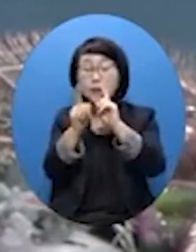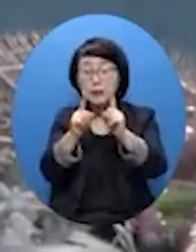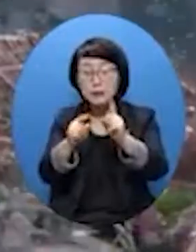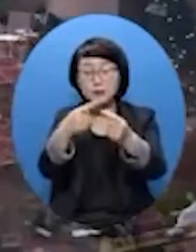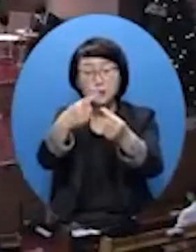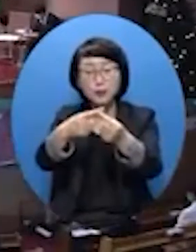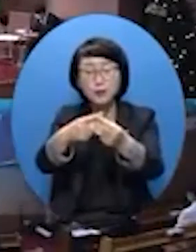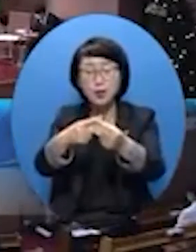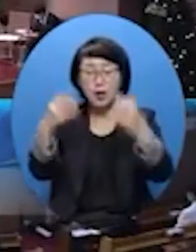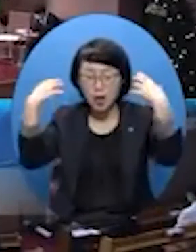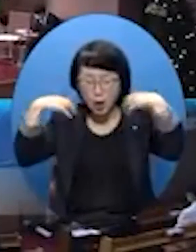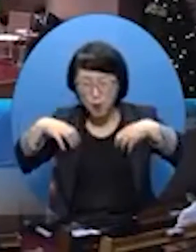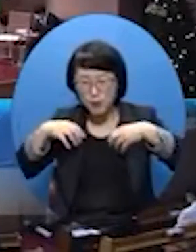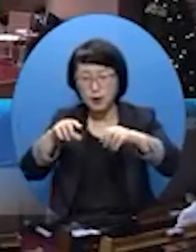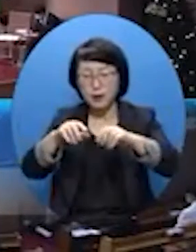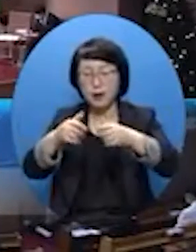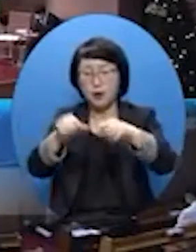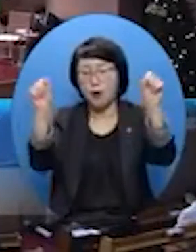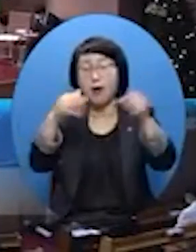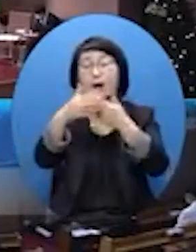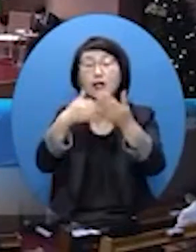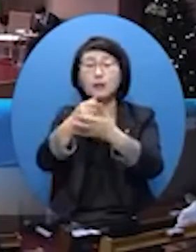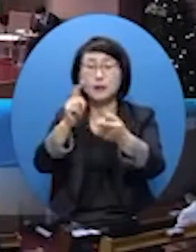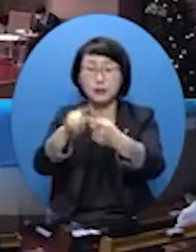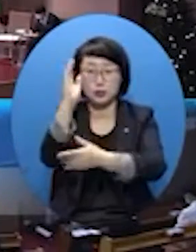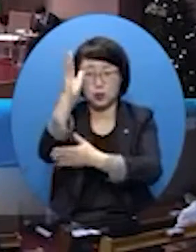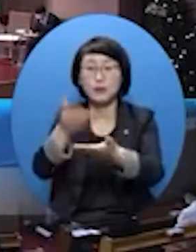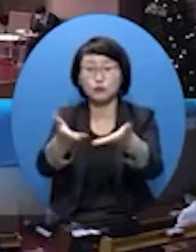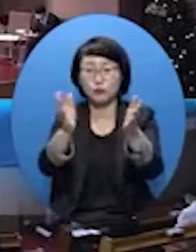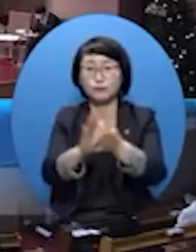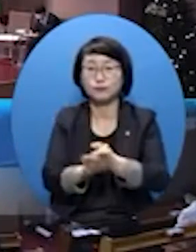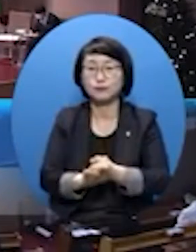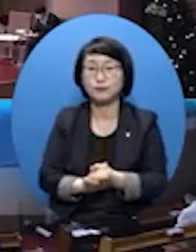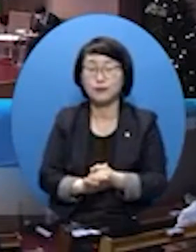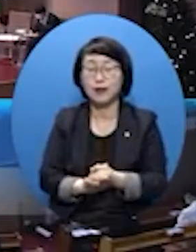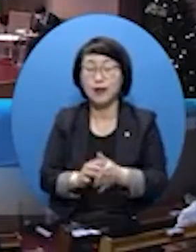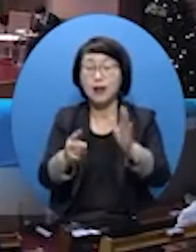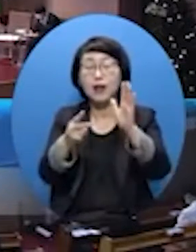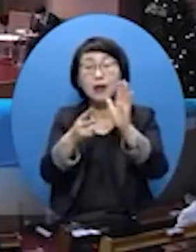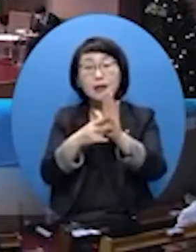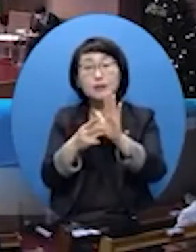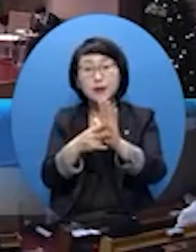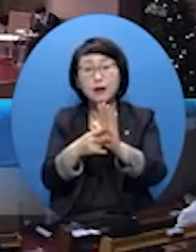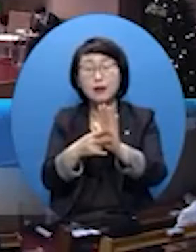우리에게 멍에를 꺾으시는 하나님에 대해서 말씀해 주고 있습니다. 예레미야